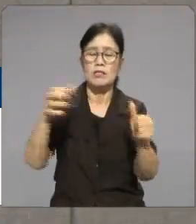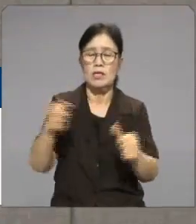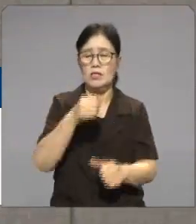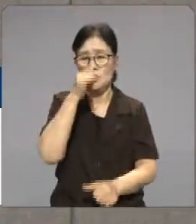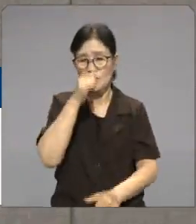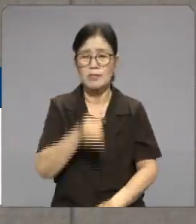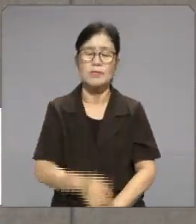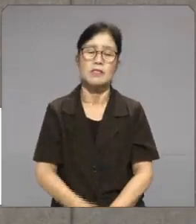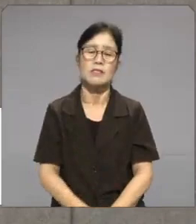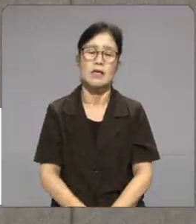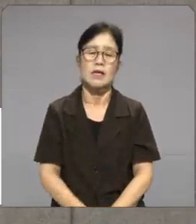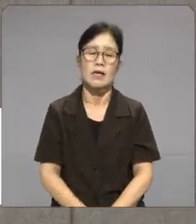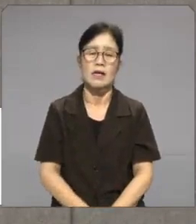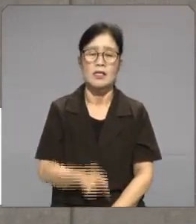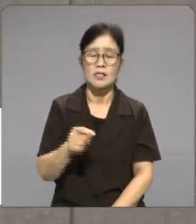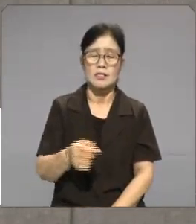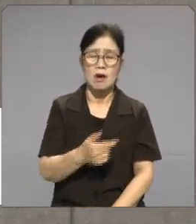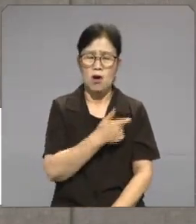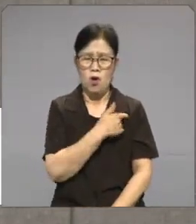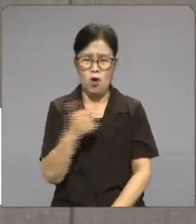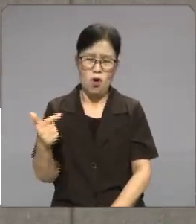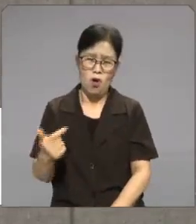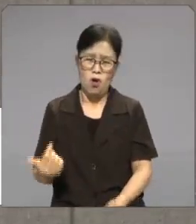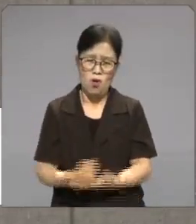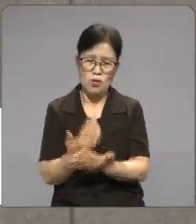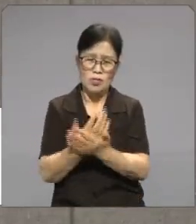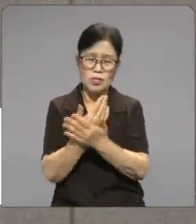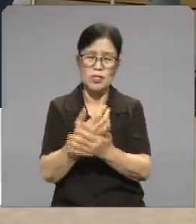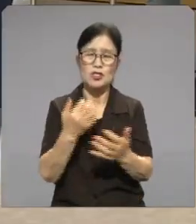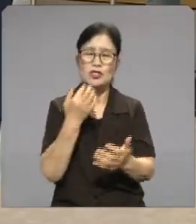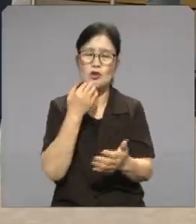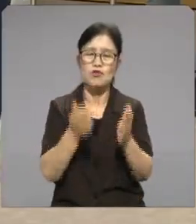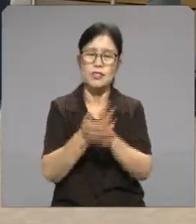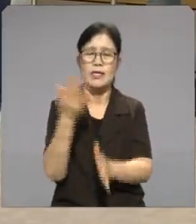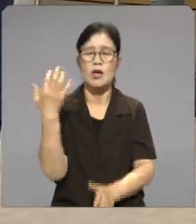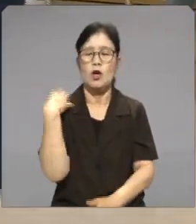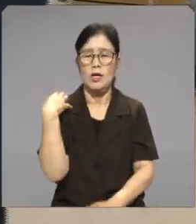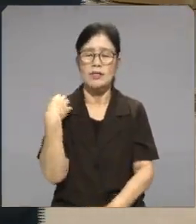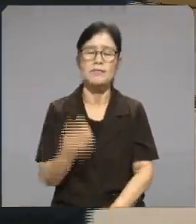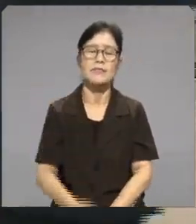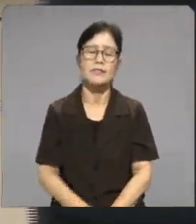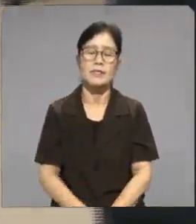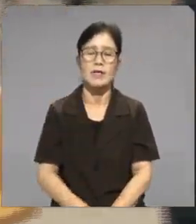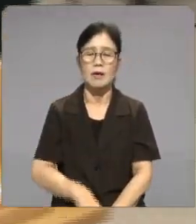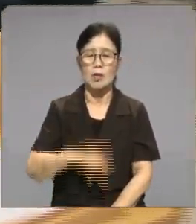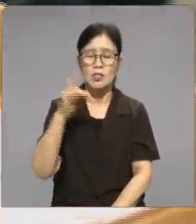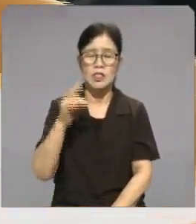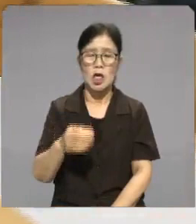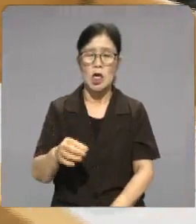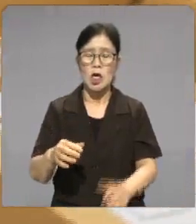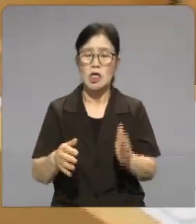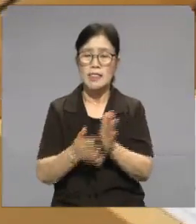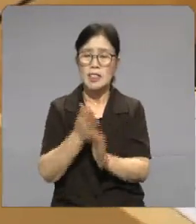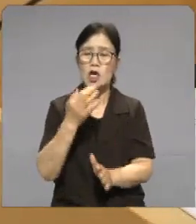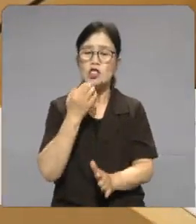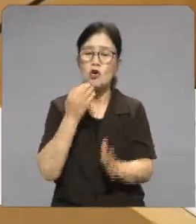있다. 이것을 극대화하는 것이 서울시의 역할이다. 우선 시비와 국비를